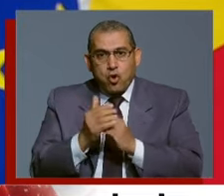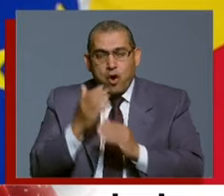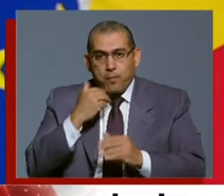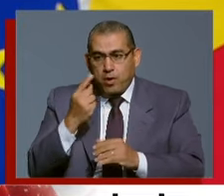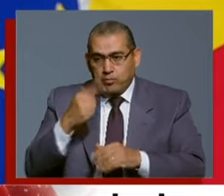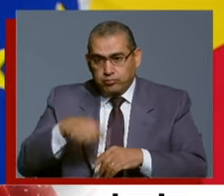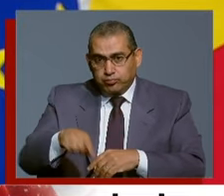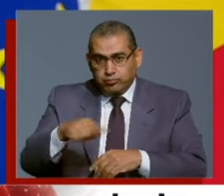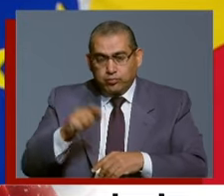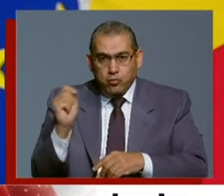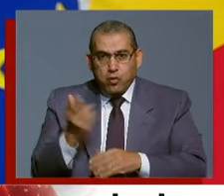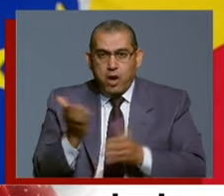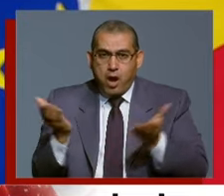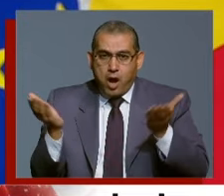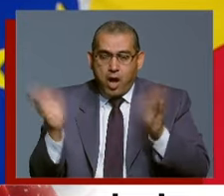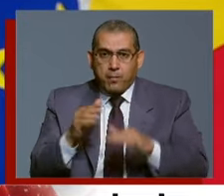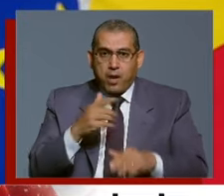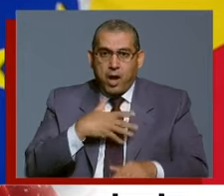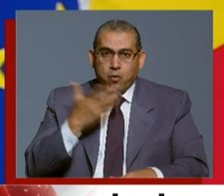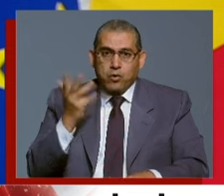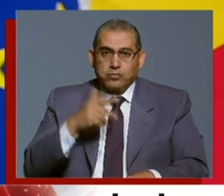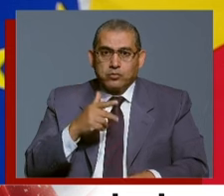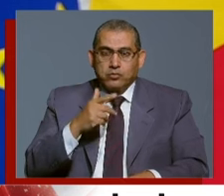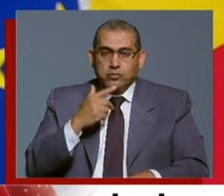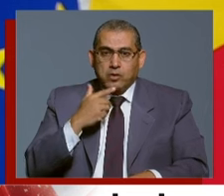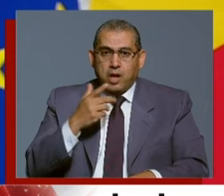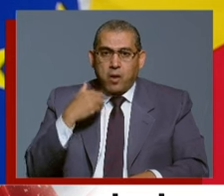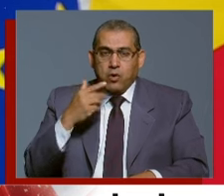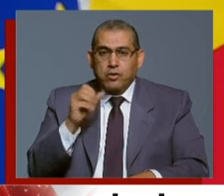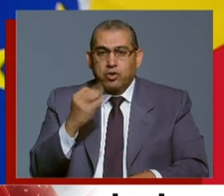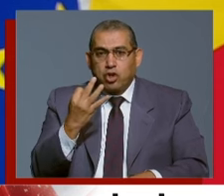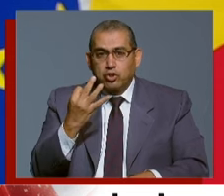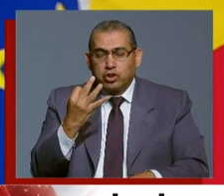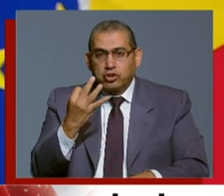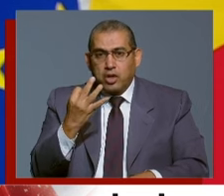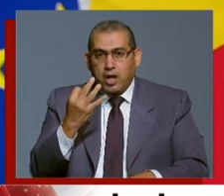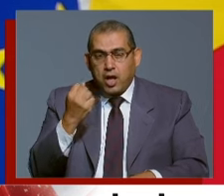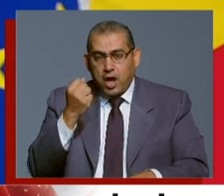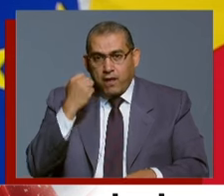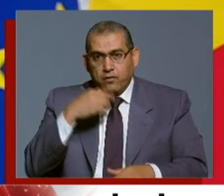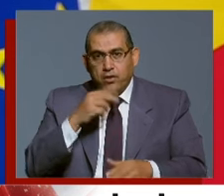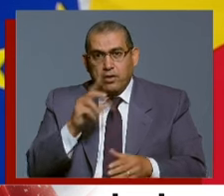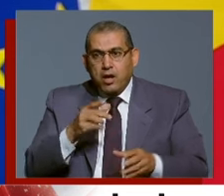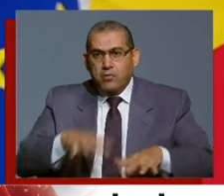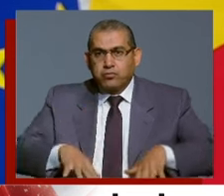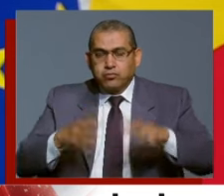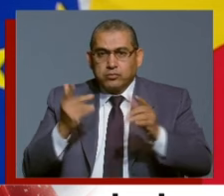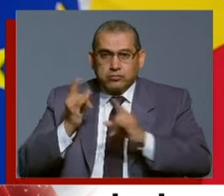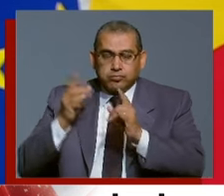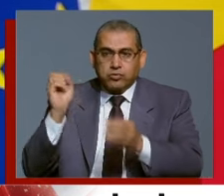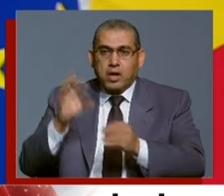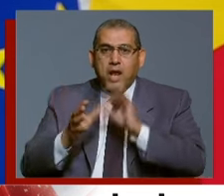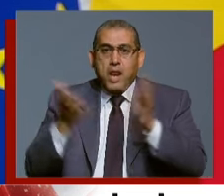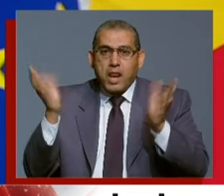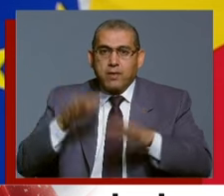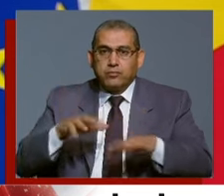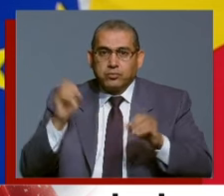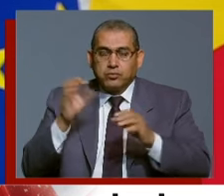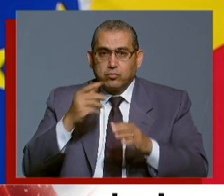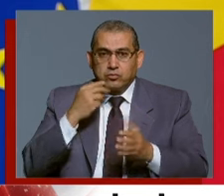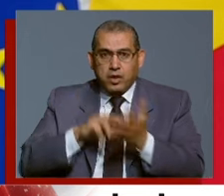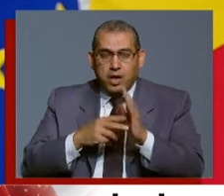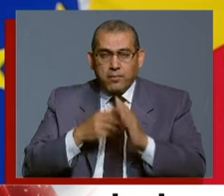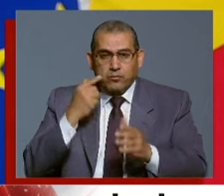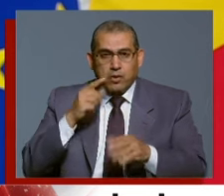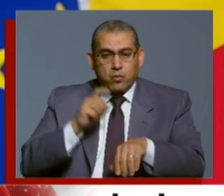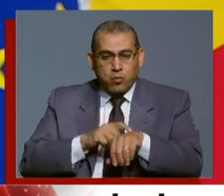ما يقرب من 13 من الرهائن سيطلق سراحهم اليوم. هذه أخبار سارة،